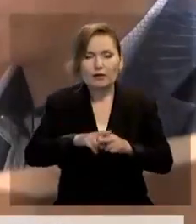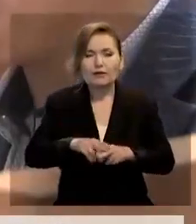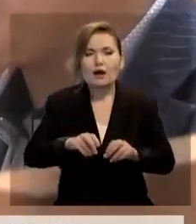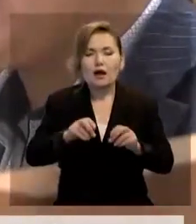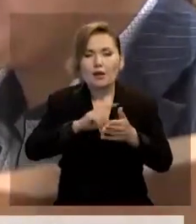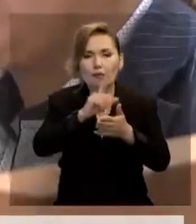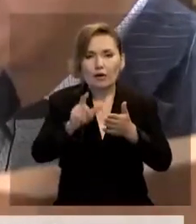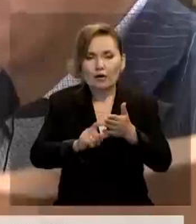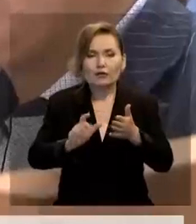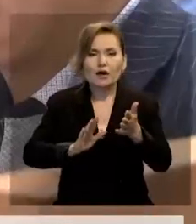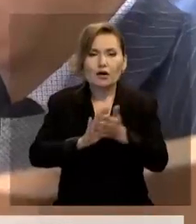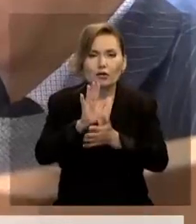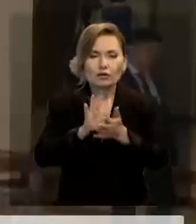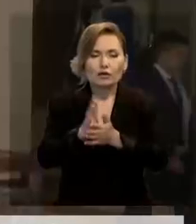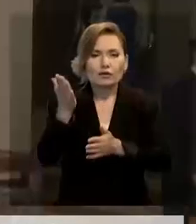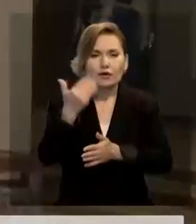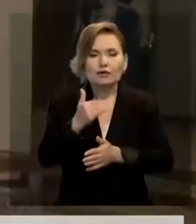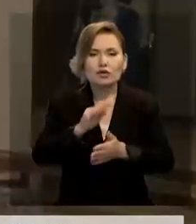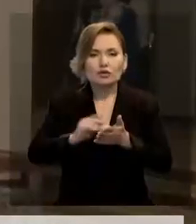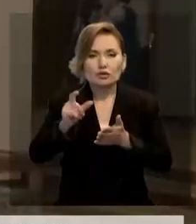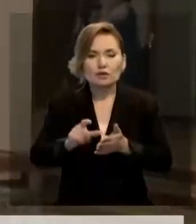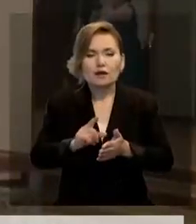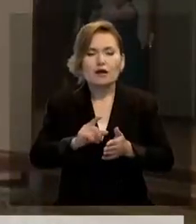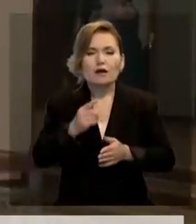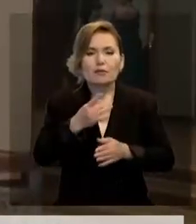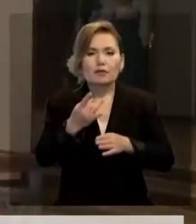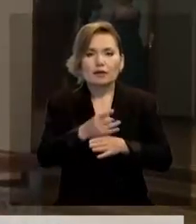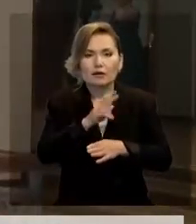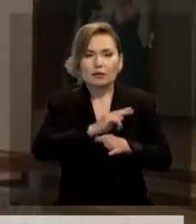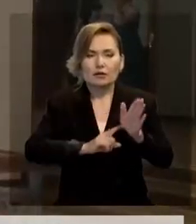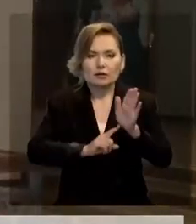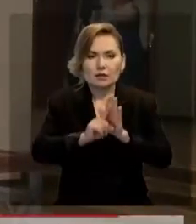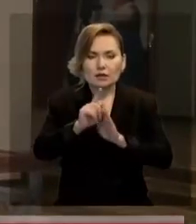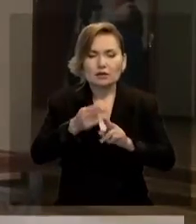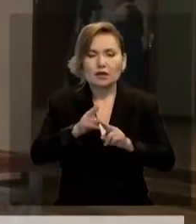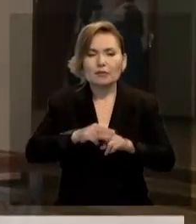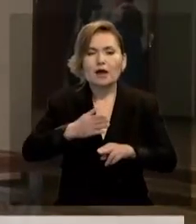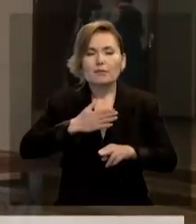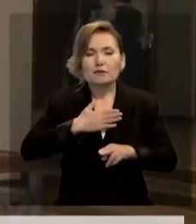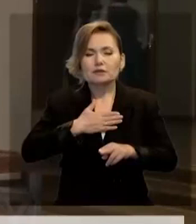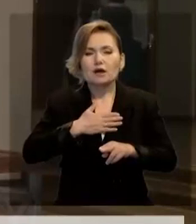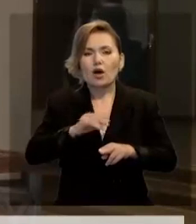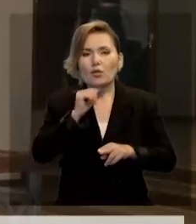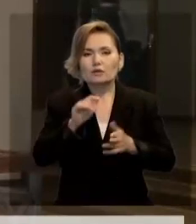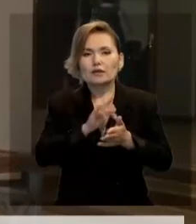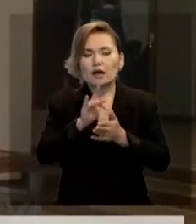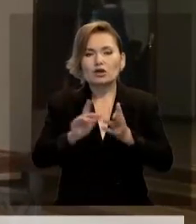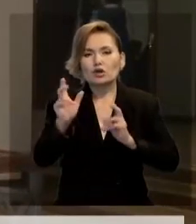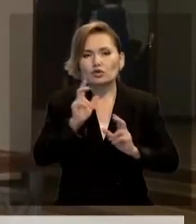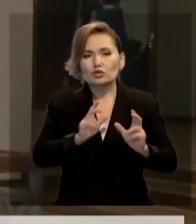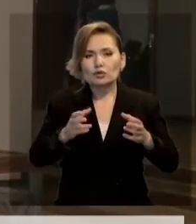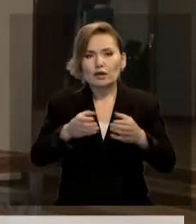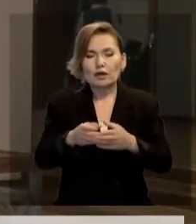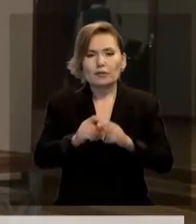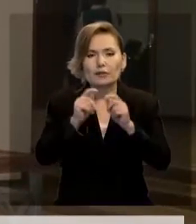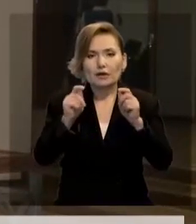алғашқы мақаласы осы Қостанай таңында басылды. 96 жылы біздің журналистік мамандық ашылғаннан бері осы